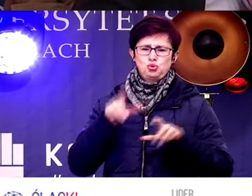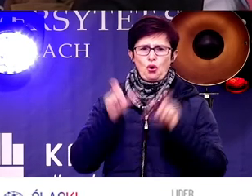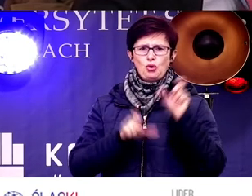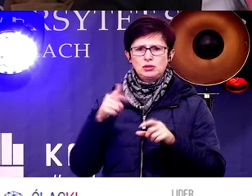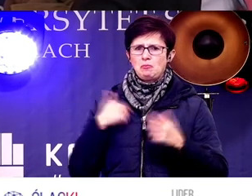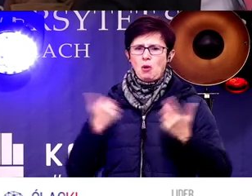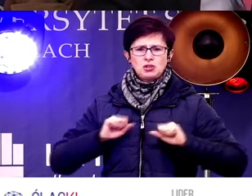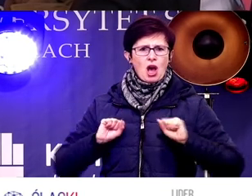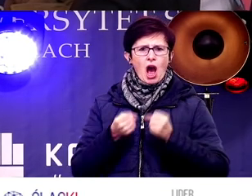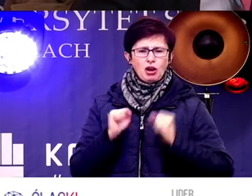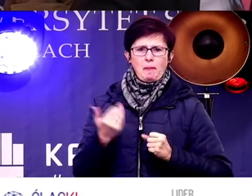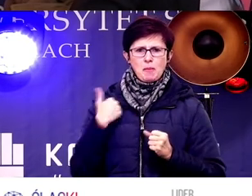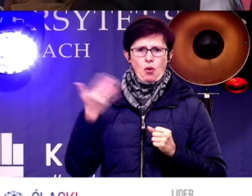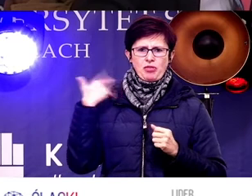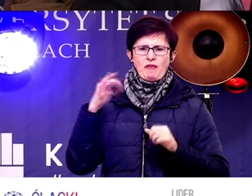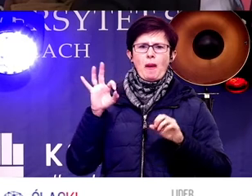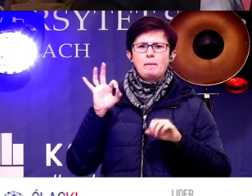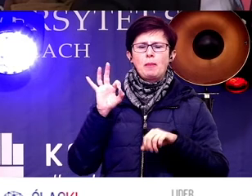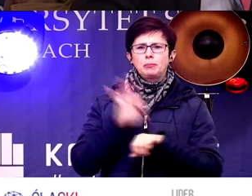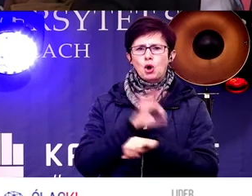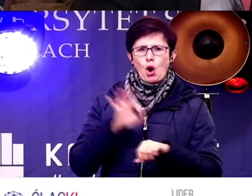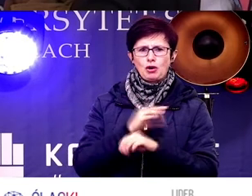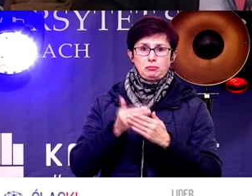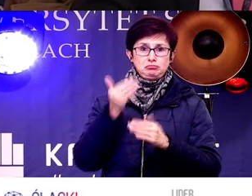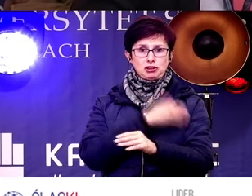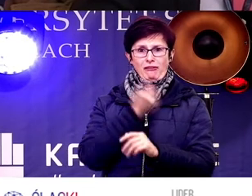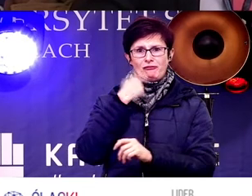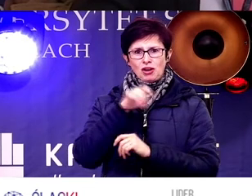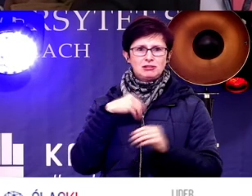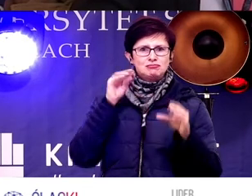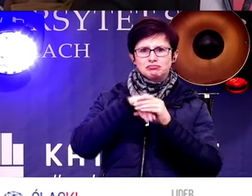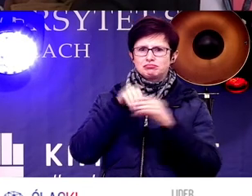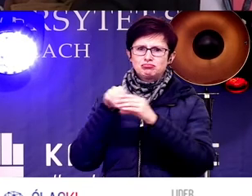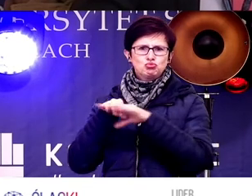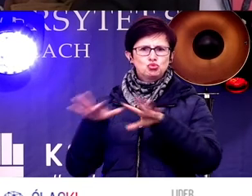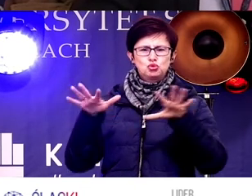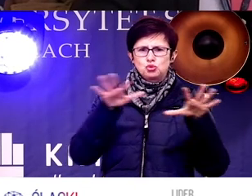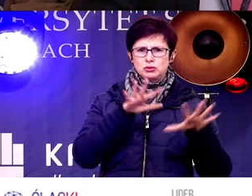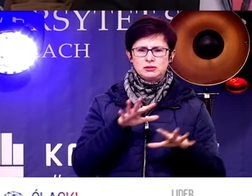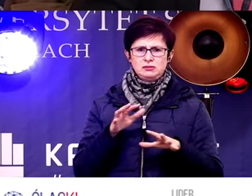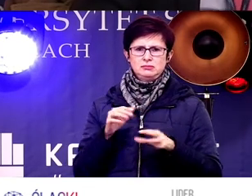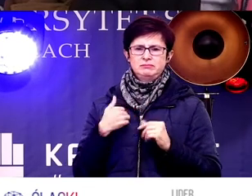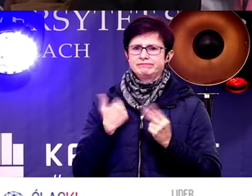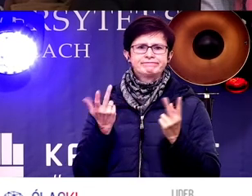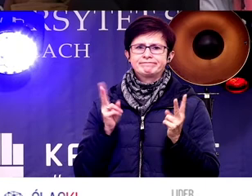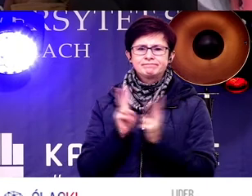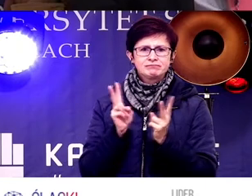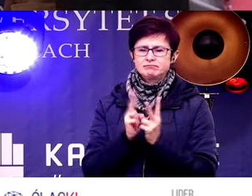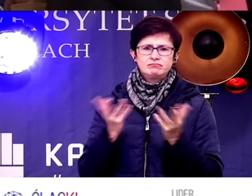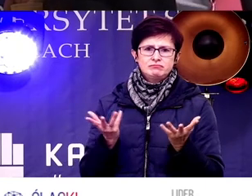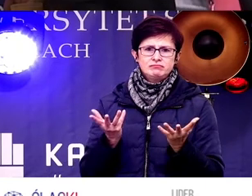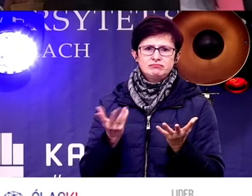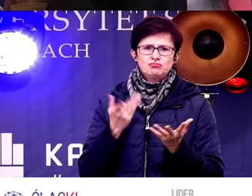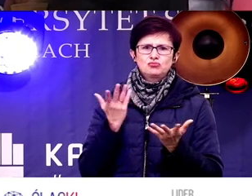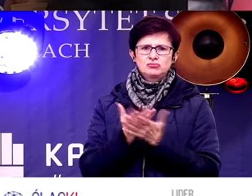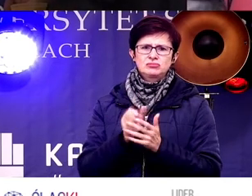byłem zaangażowany w wiele projektów przed wyjazdem i to w zasadzie, no wiadomo, nie widzimy się i to